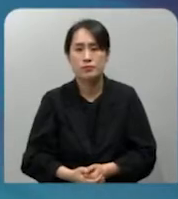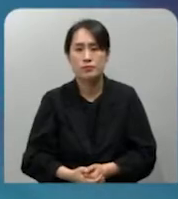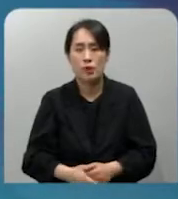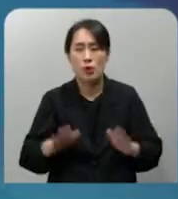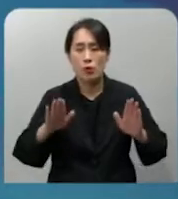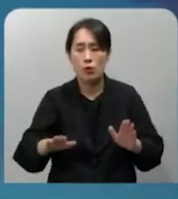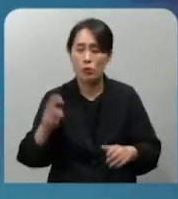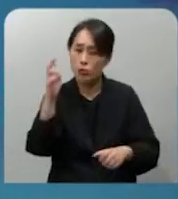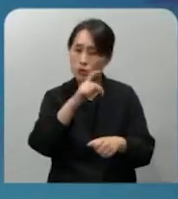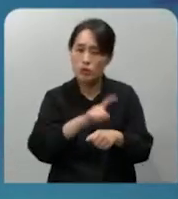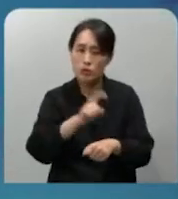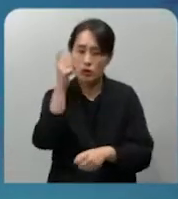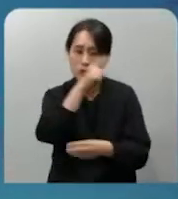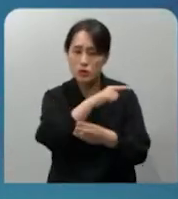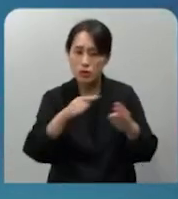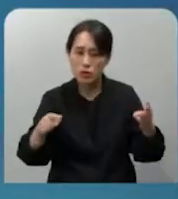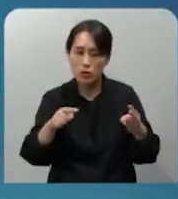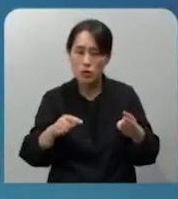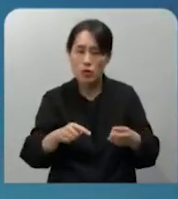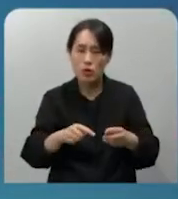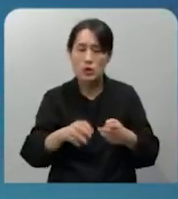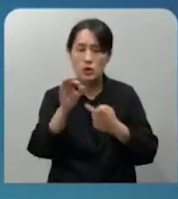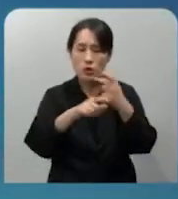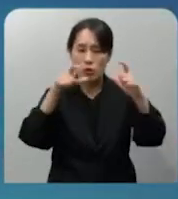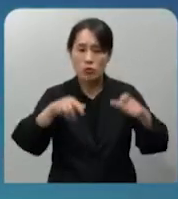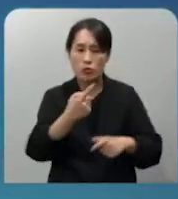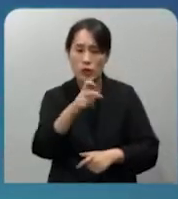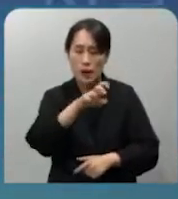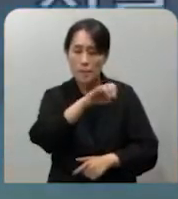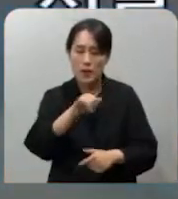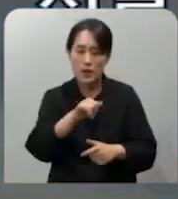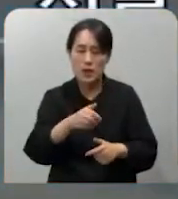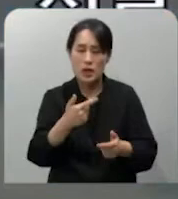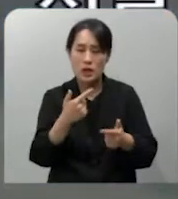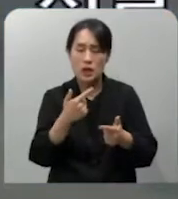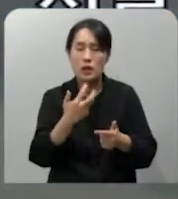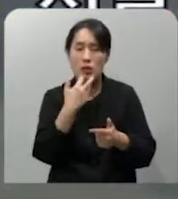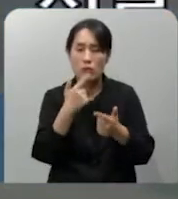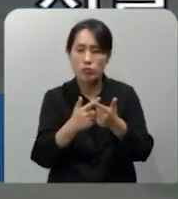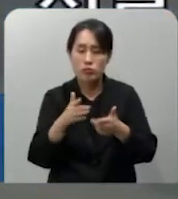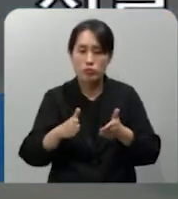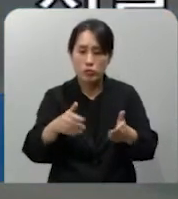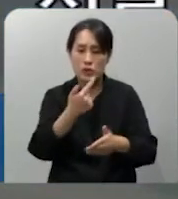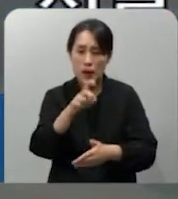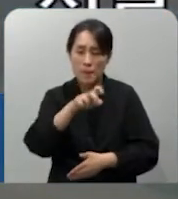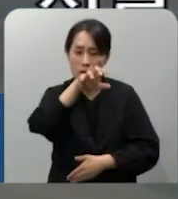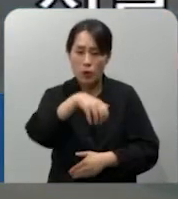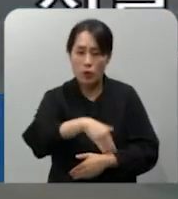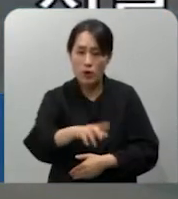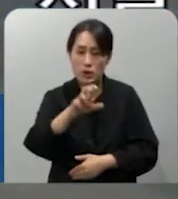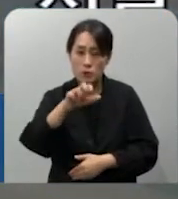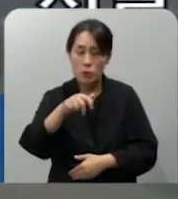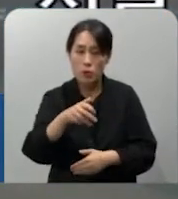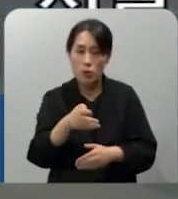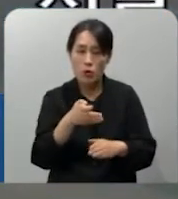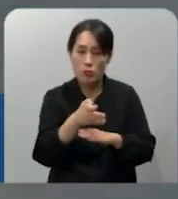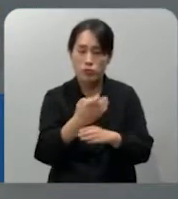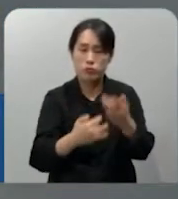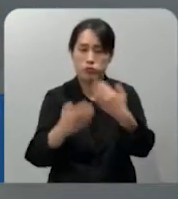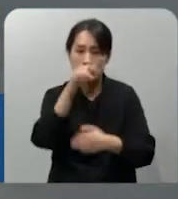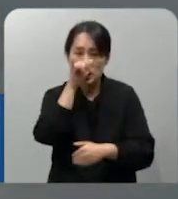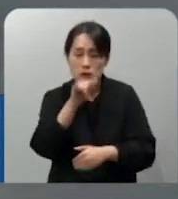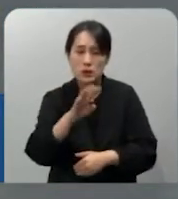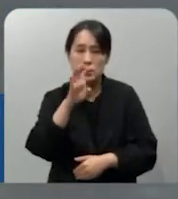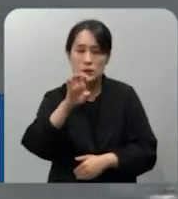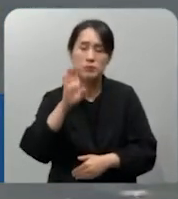오늘 오전 11시쯤 청주시 서 원구 남이면 경부고속도로 남이 분기 점 근처를 지나던 25톤 트레일러에서 불이나